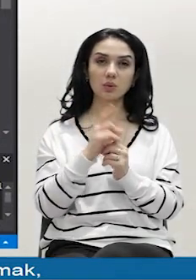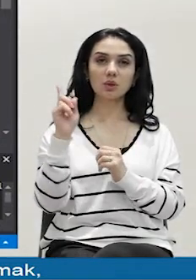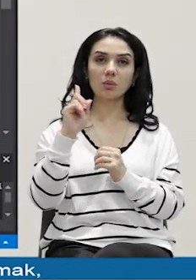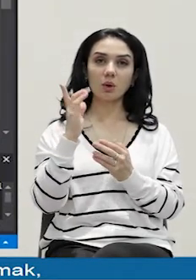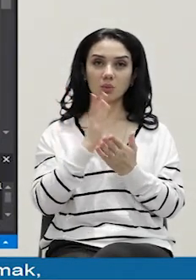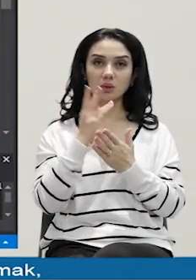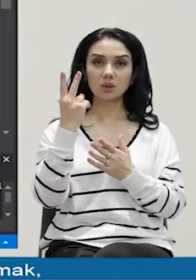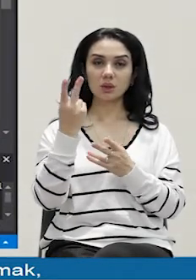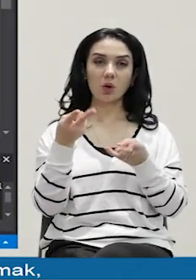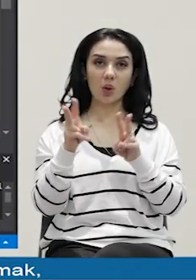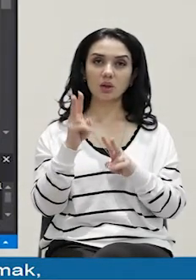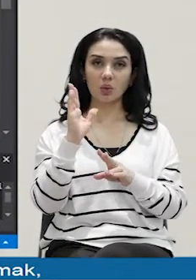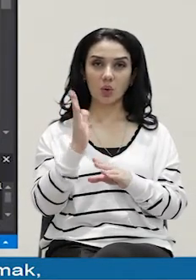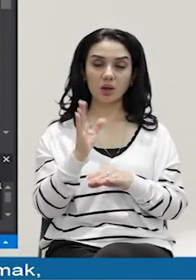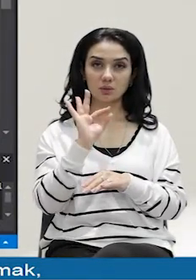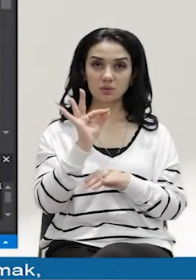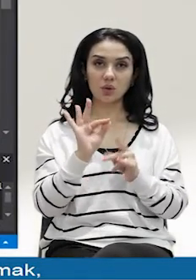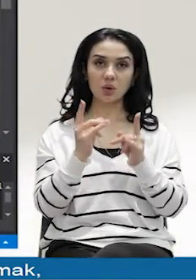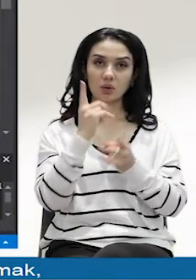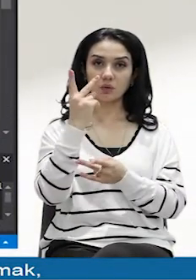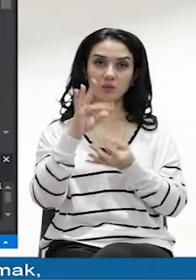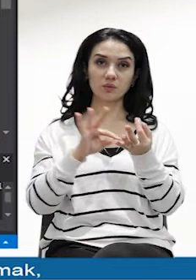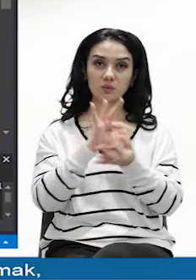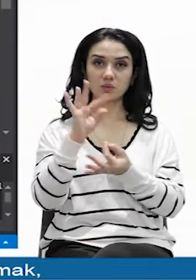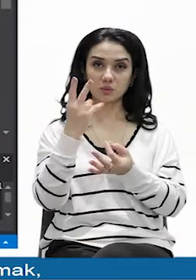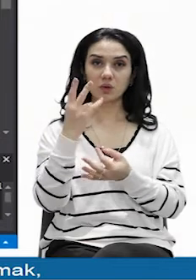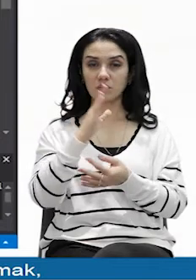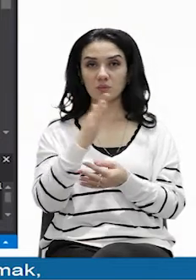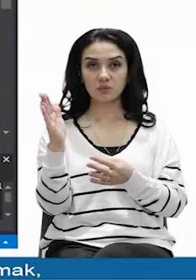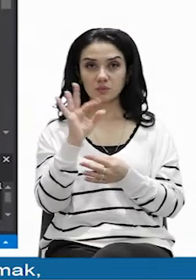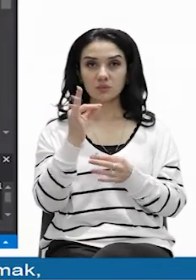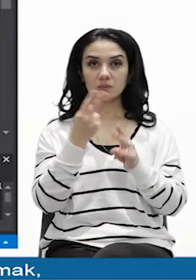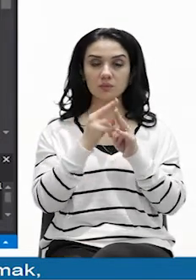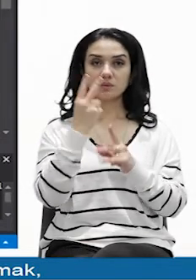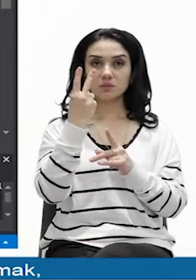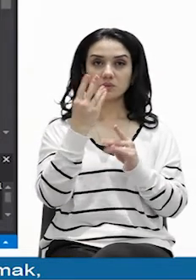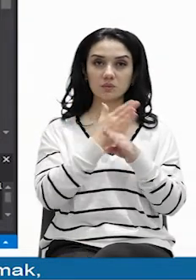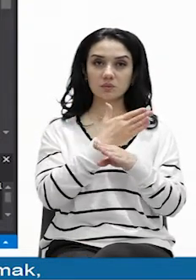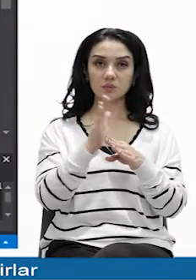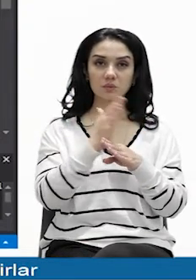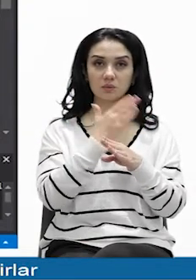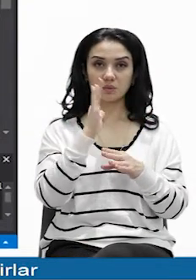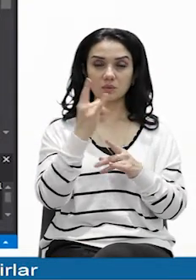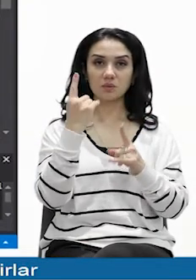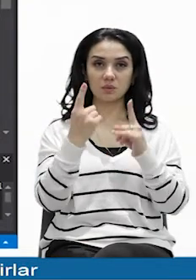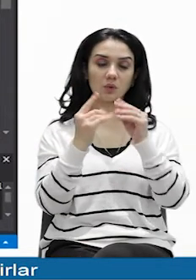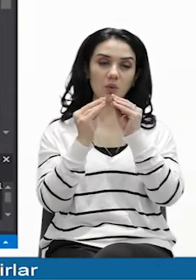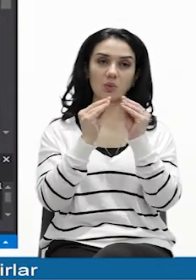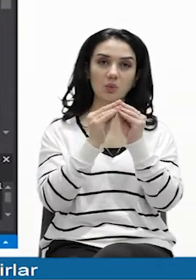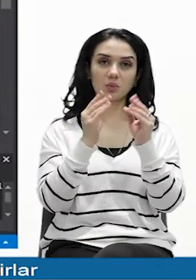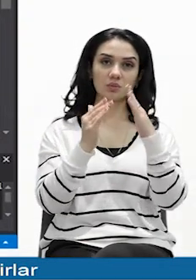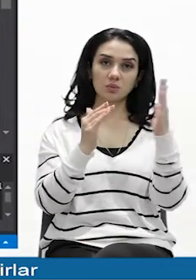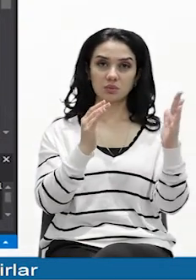bo'ladi? 2 qoldi qoladi. 10 ga qoldi bo'lsa 2 qoldi qoladi. Demak, mana 12'miz iki kısımda ajraldı. Birincisi birlar